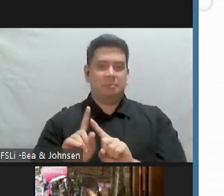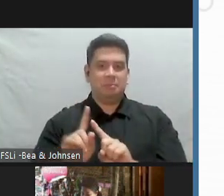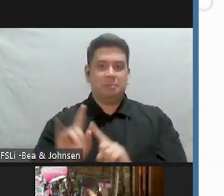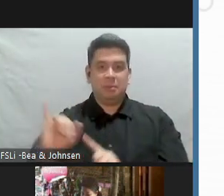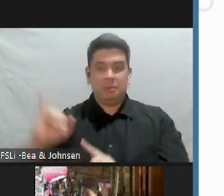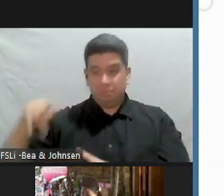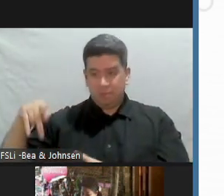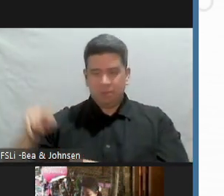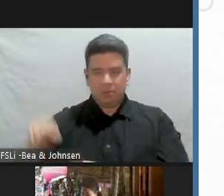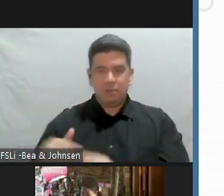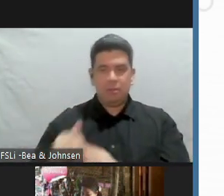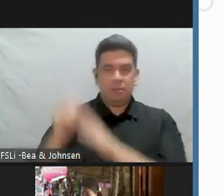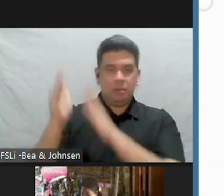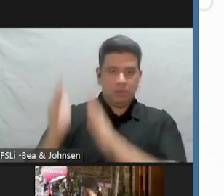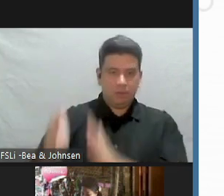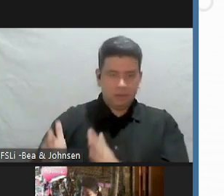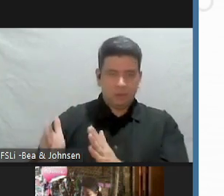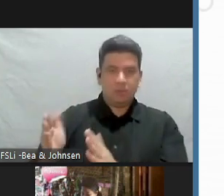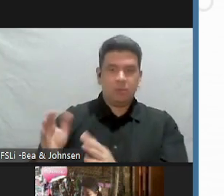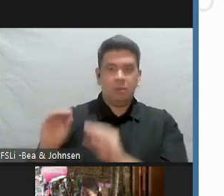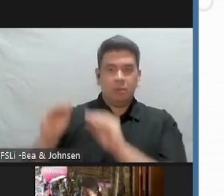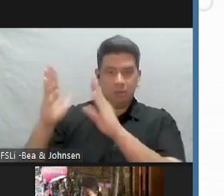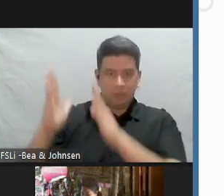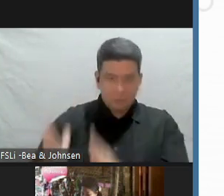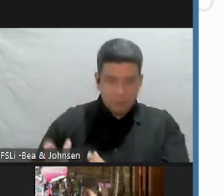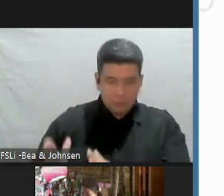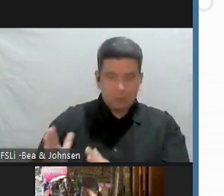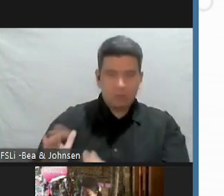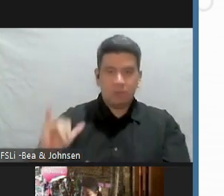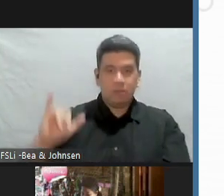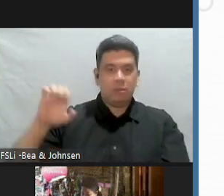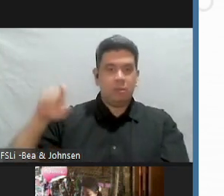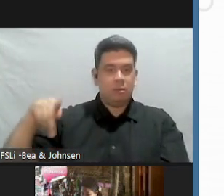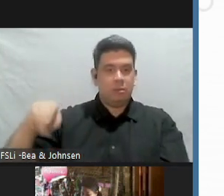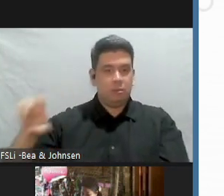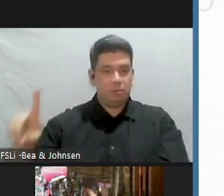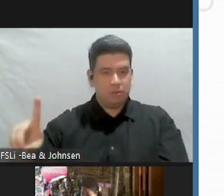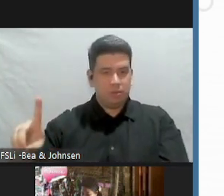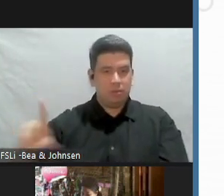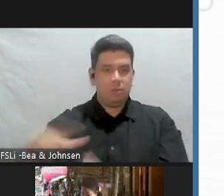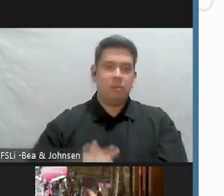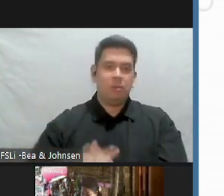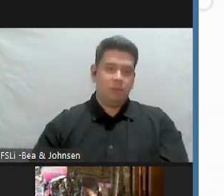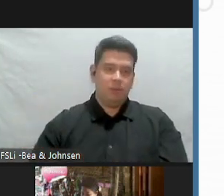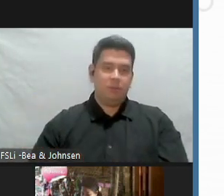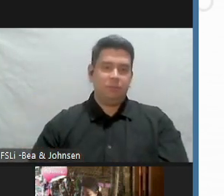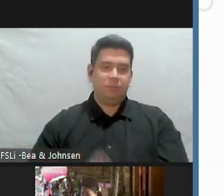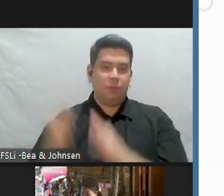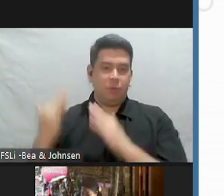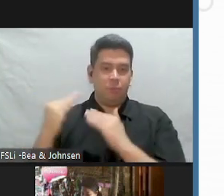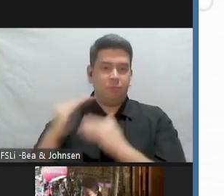leaders natin, yung mga teachers natin sa IPED ay marinig ng buong sambayanan.